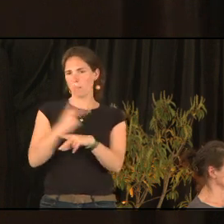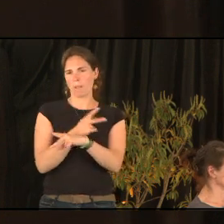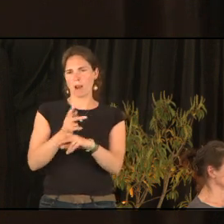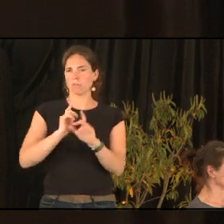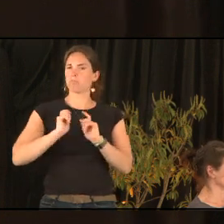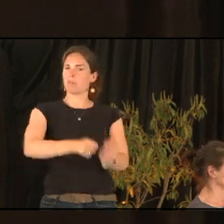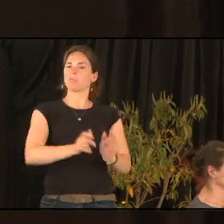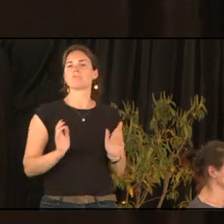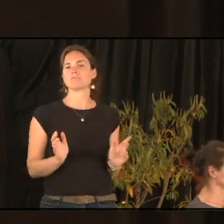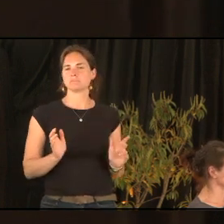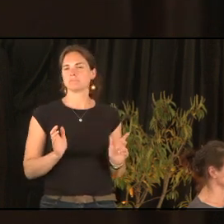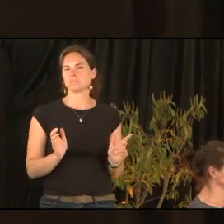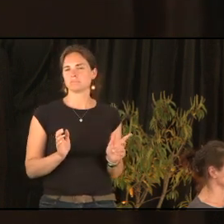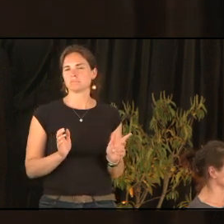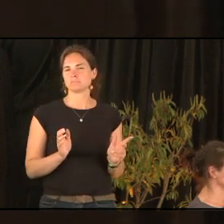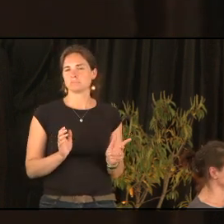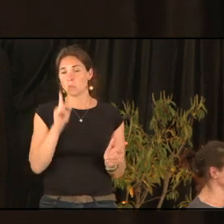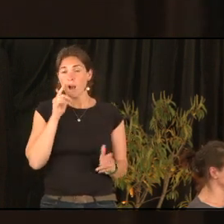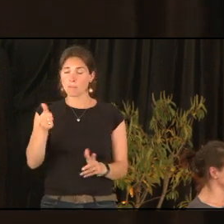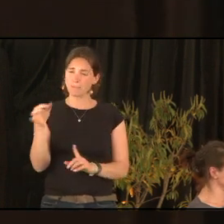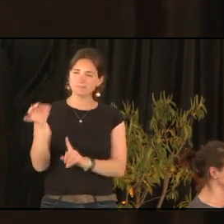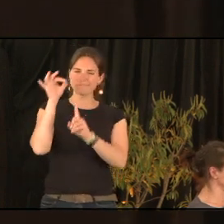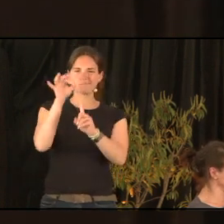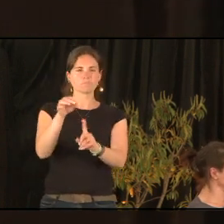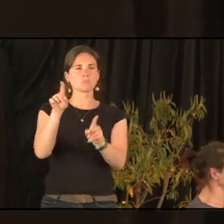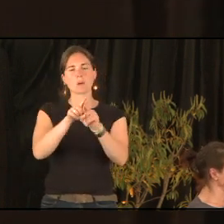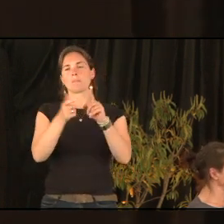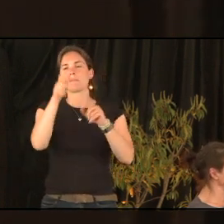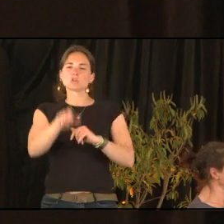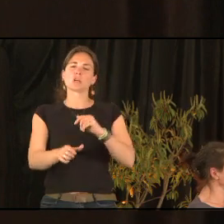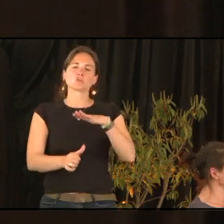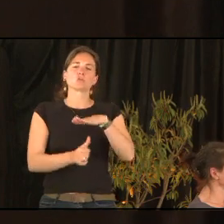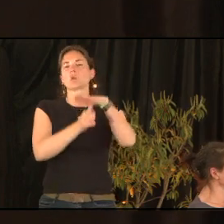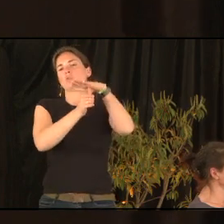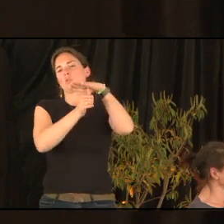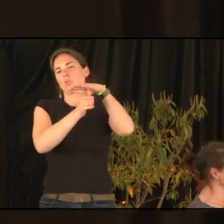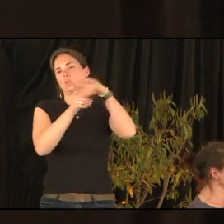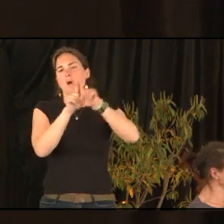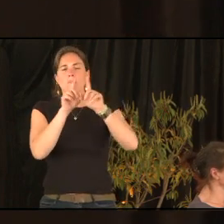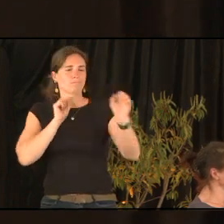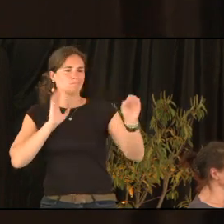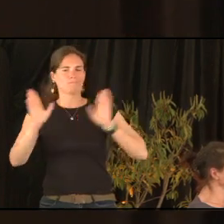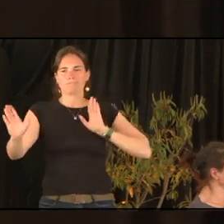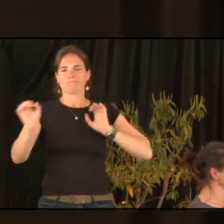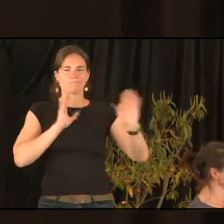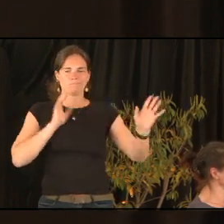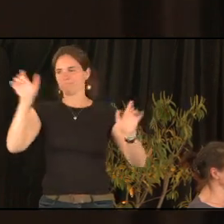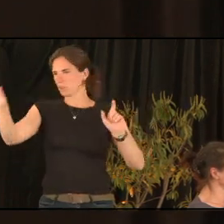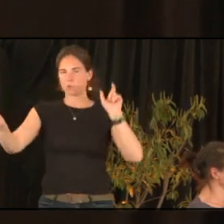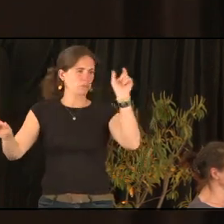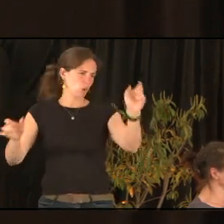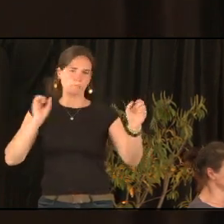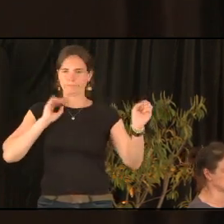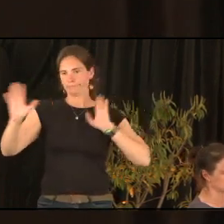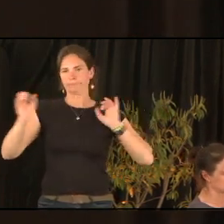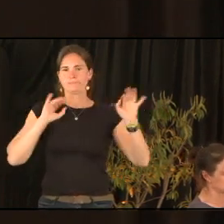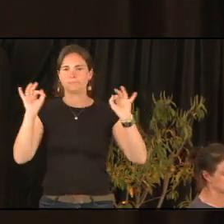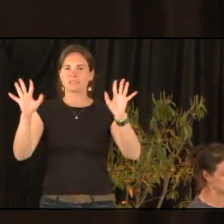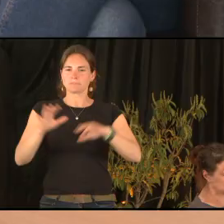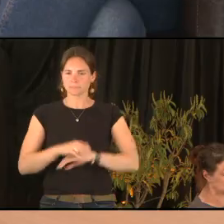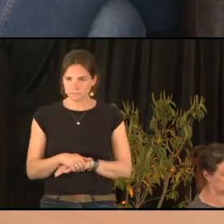l'écriture, la narration, parce que moi je me suis amusée à renommer les chapitres et ça donne je,